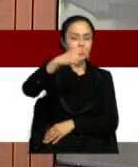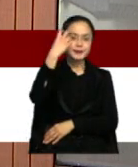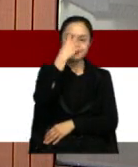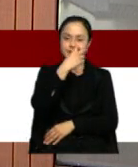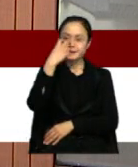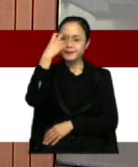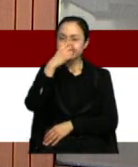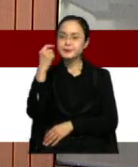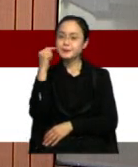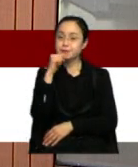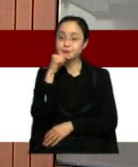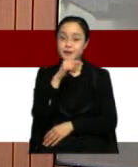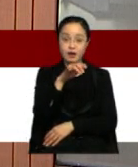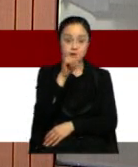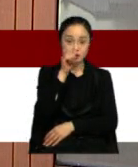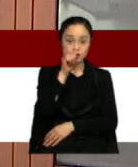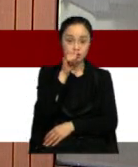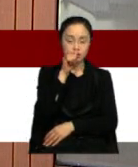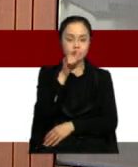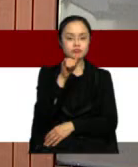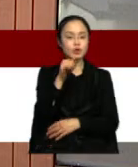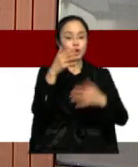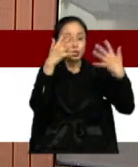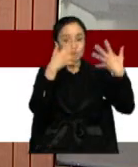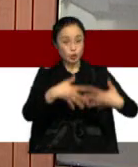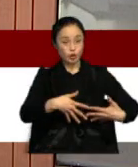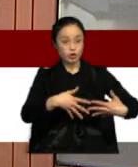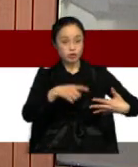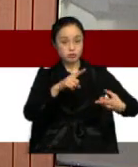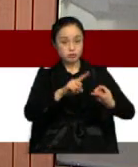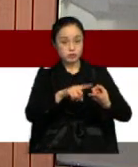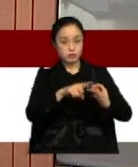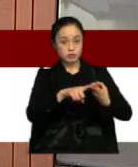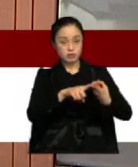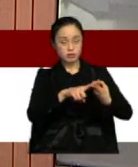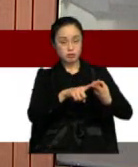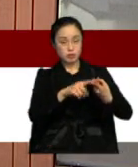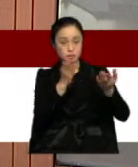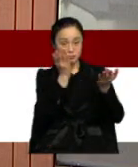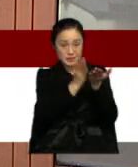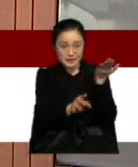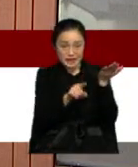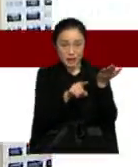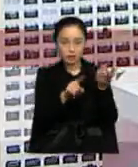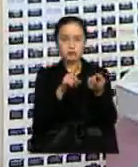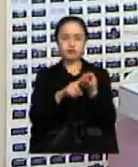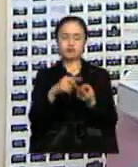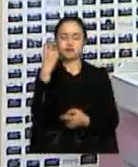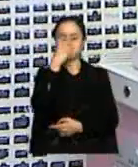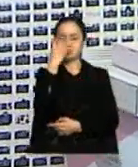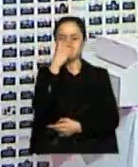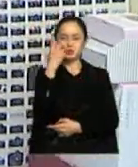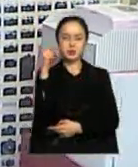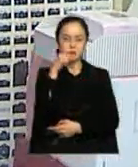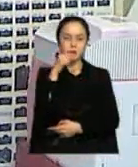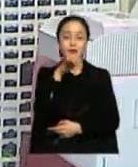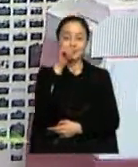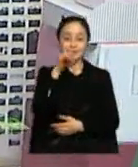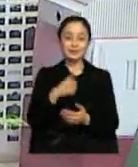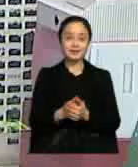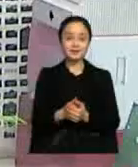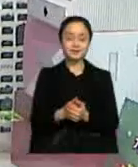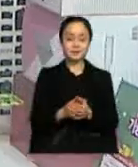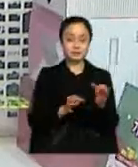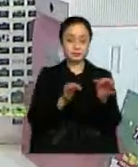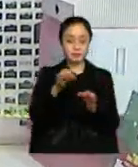때 그 허가 조건 위반 사항이랄지 이런 사항에 대해서 이제 단속하고 있습니다. 시장 안쪽 통로의